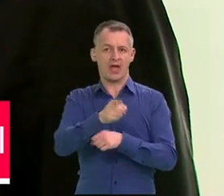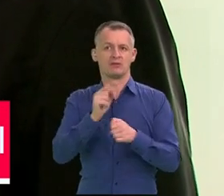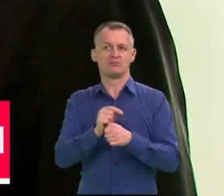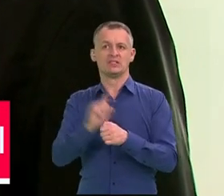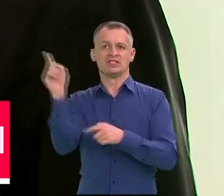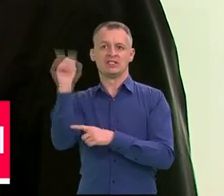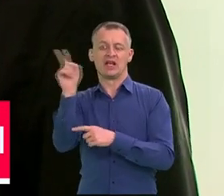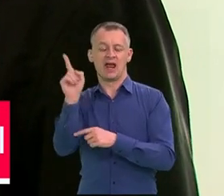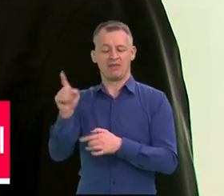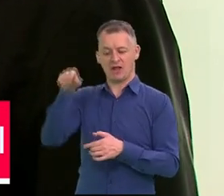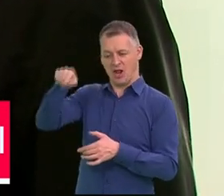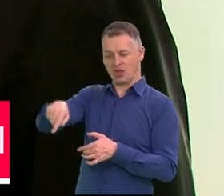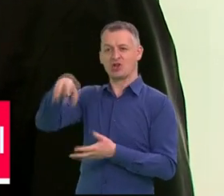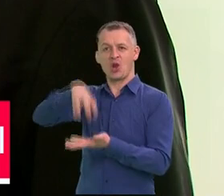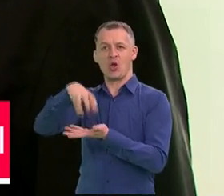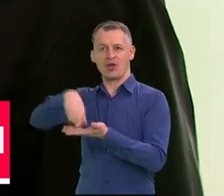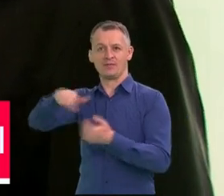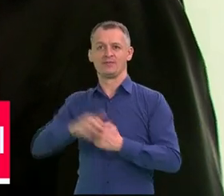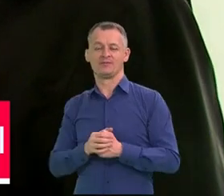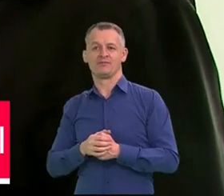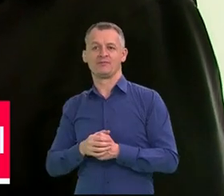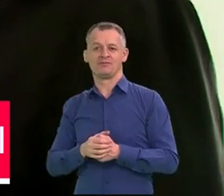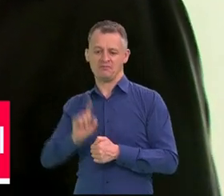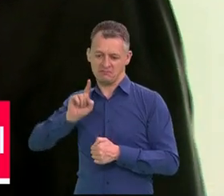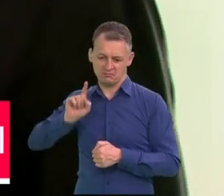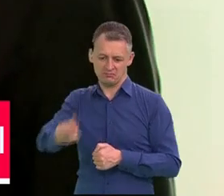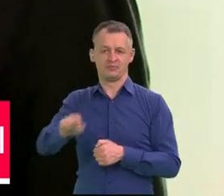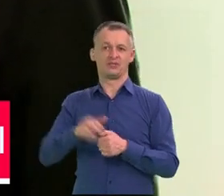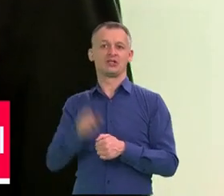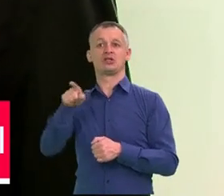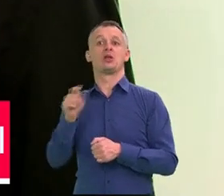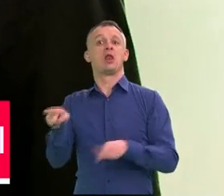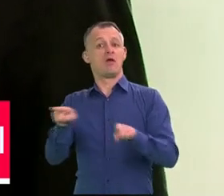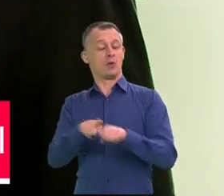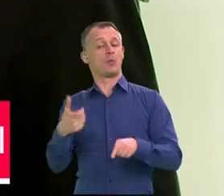local. De asemenea, se pot transmite mesaje